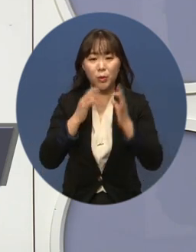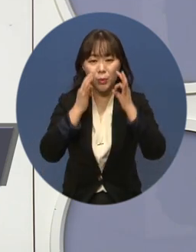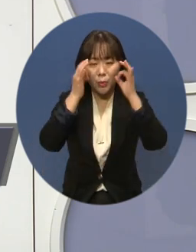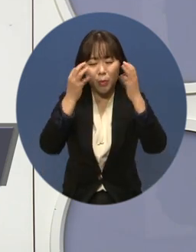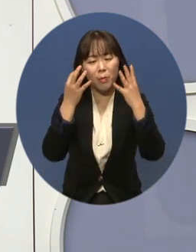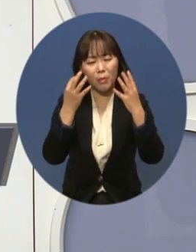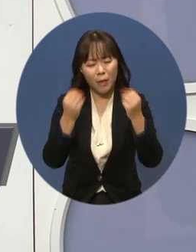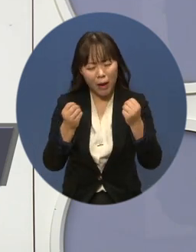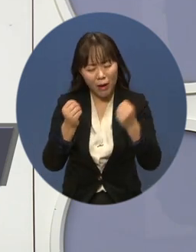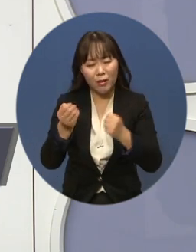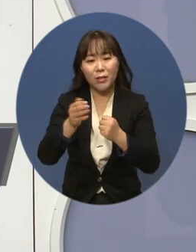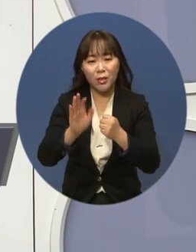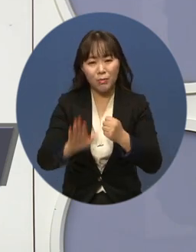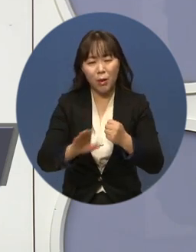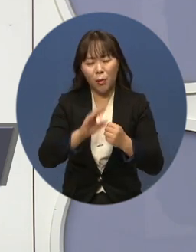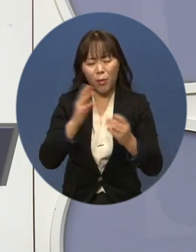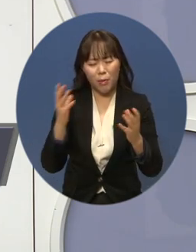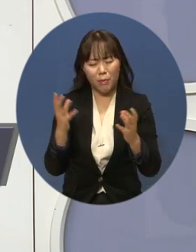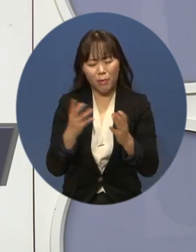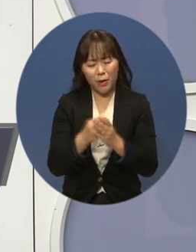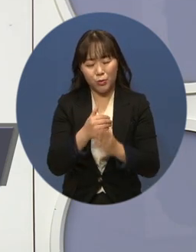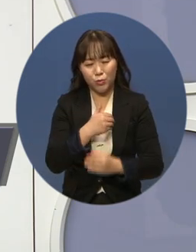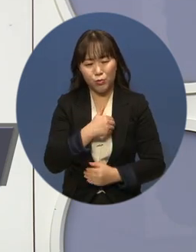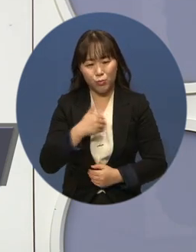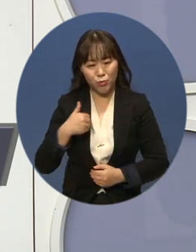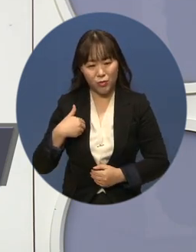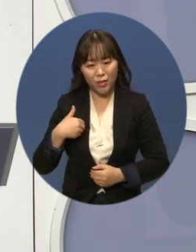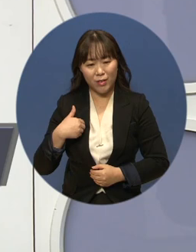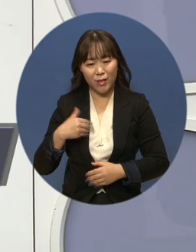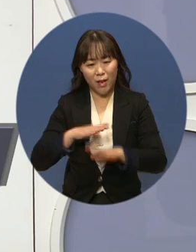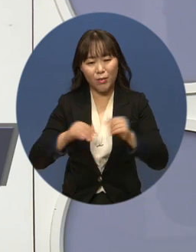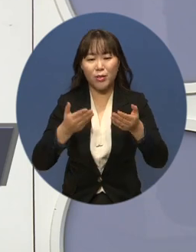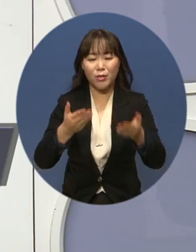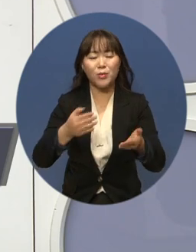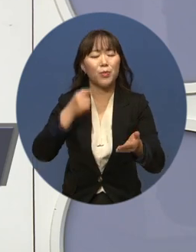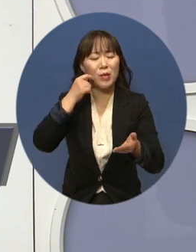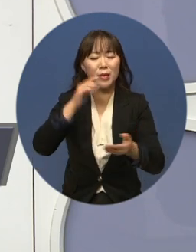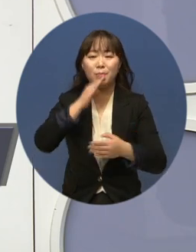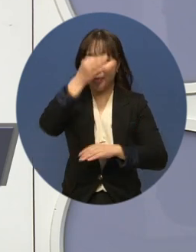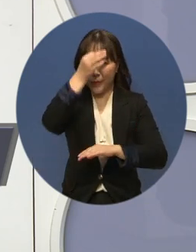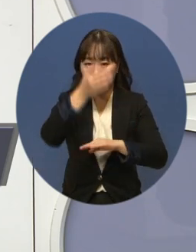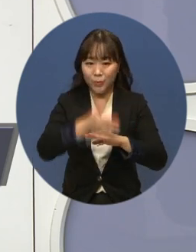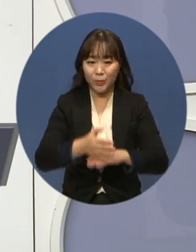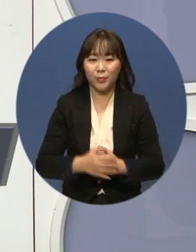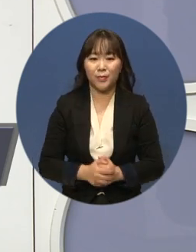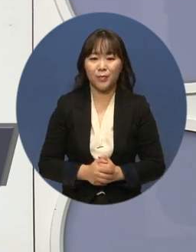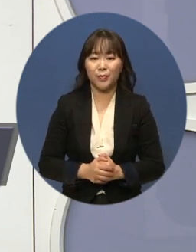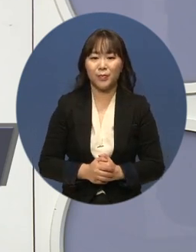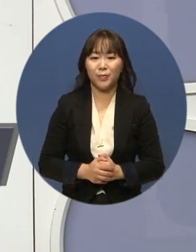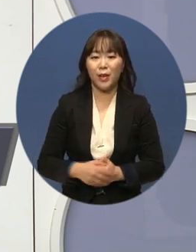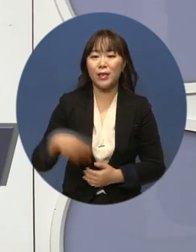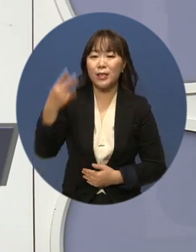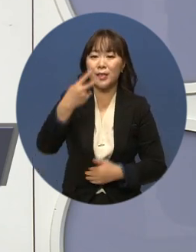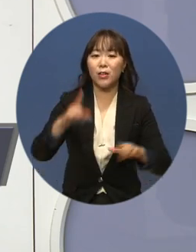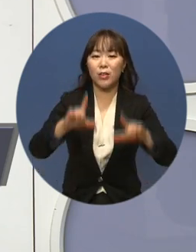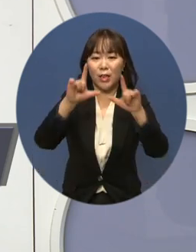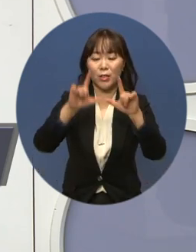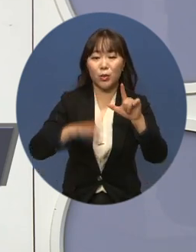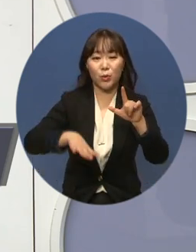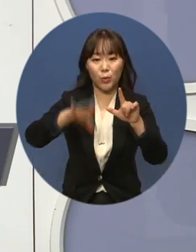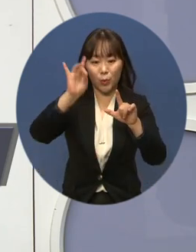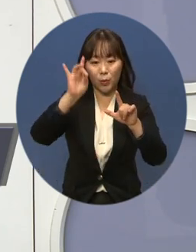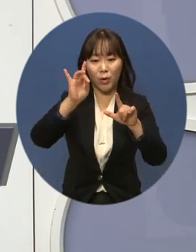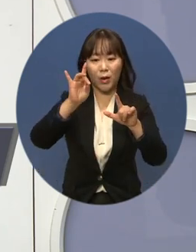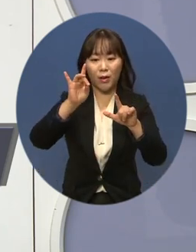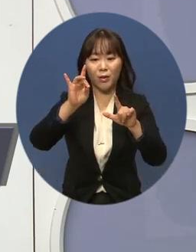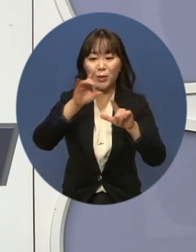하지만 충분하게 해소해드리지 못해서 많이 송구스럽고요. 2000년 초에